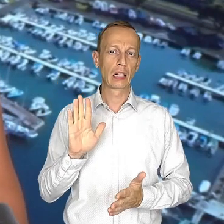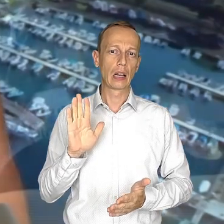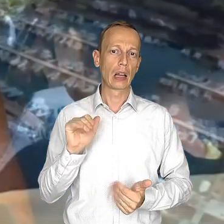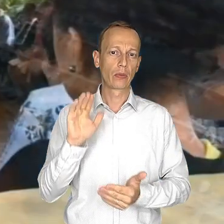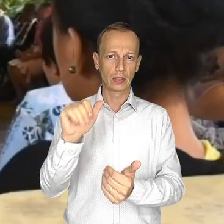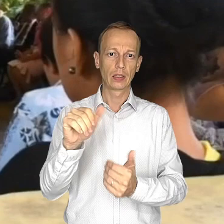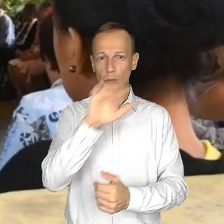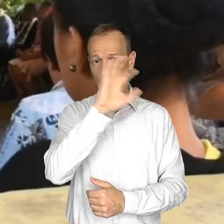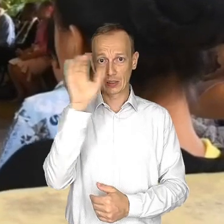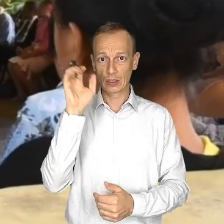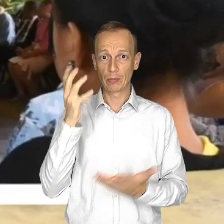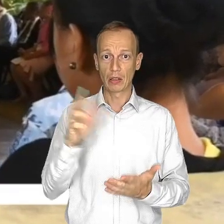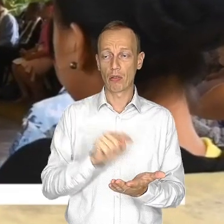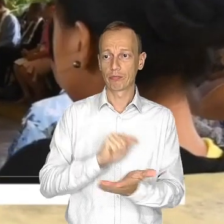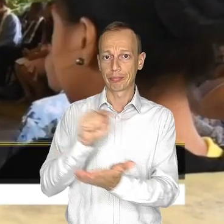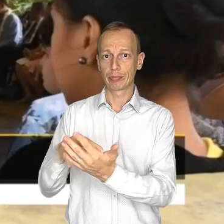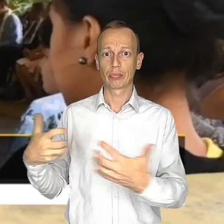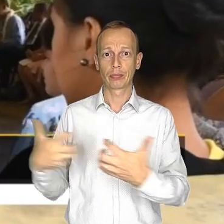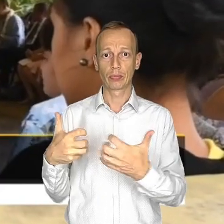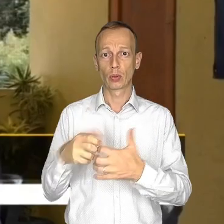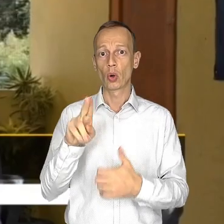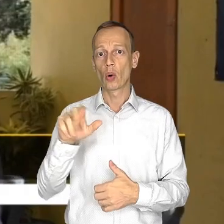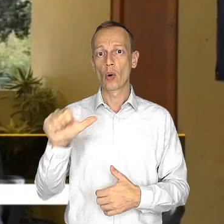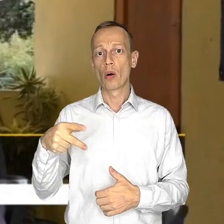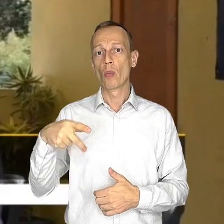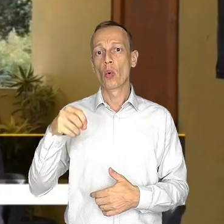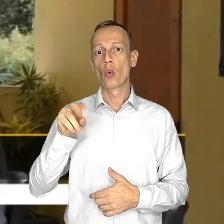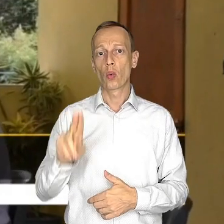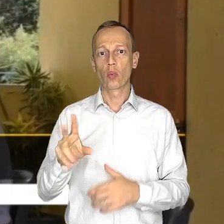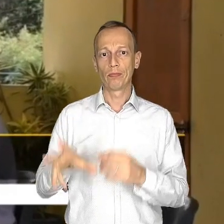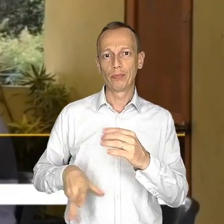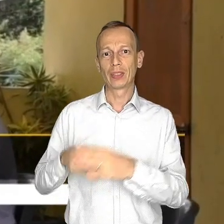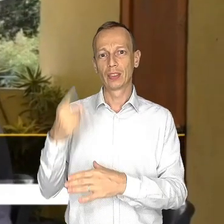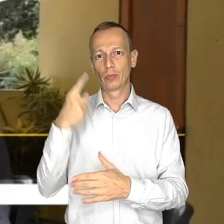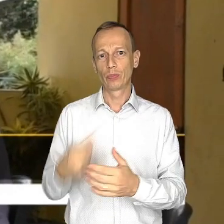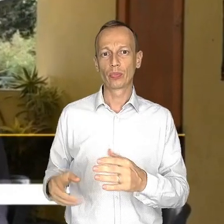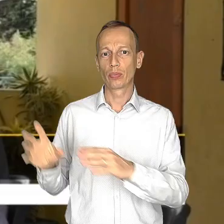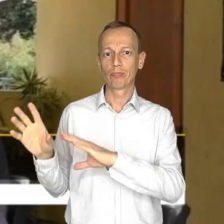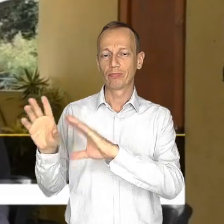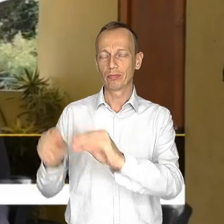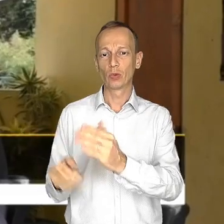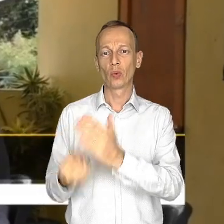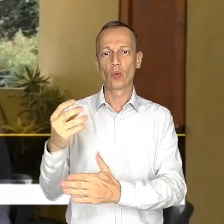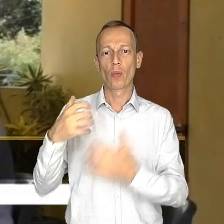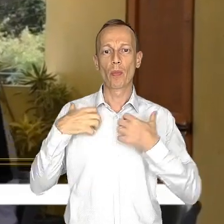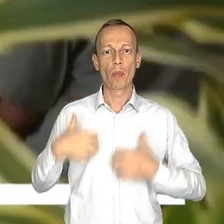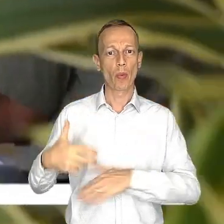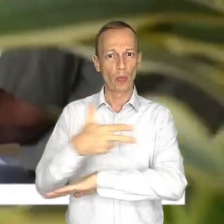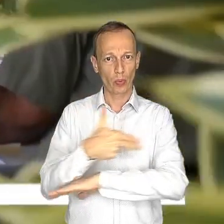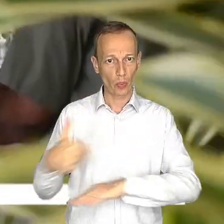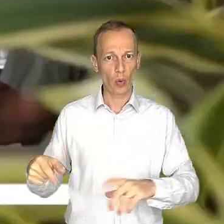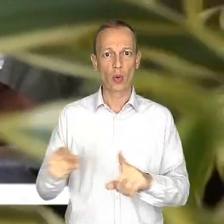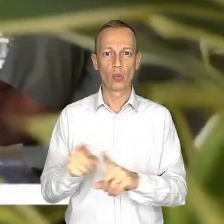est en déplacement sur les îles Marquises samedi à Uapo. Il a participé à l'installation des nouveaux membres du bureau et